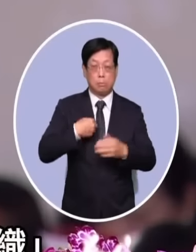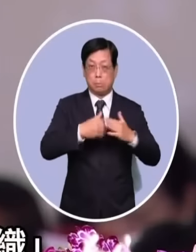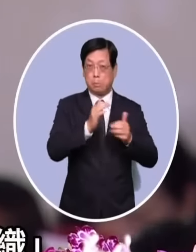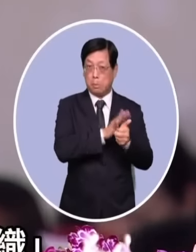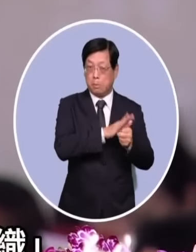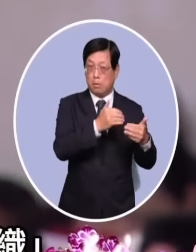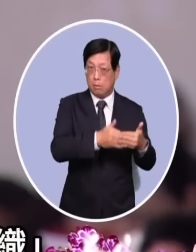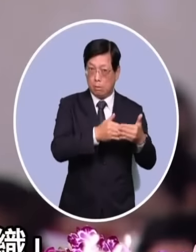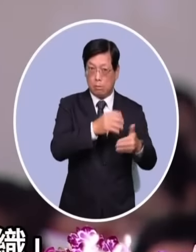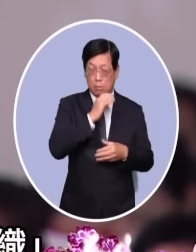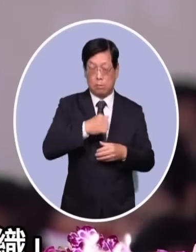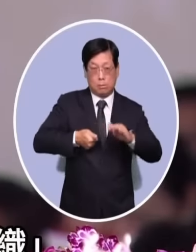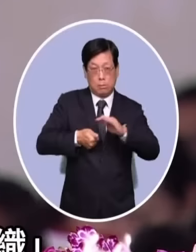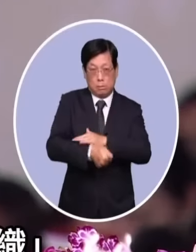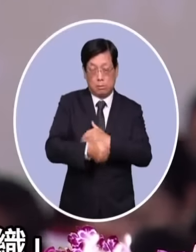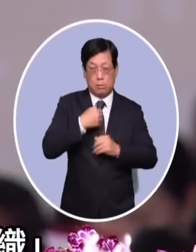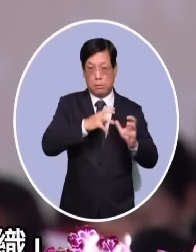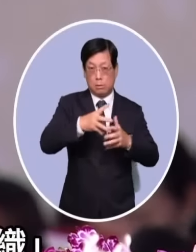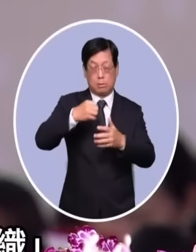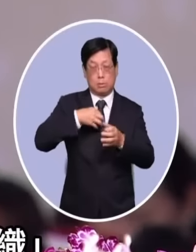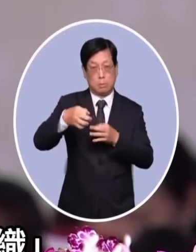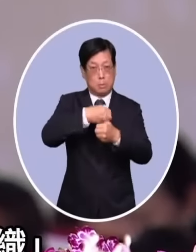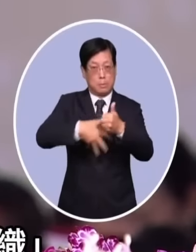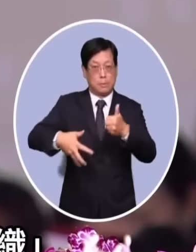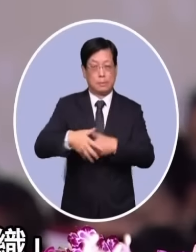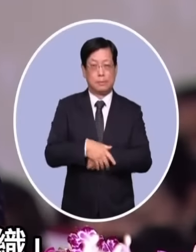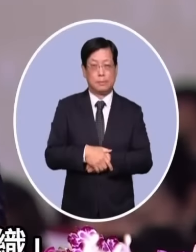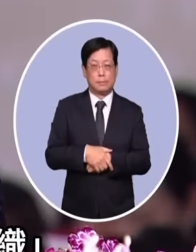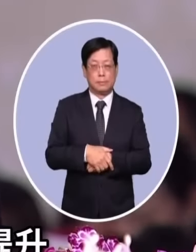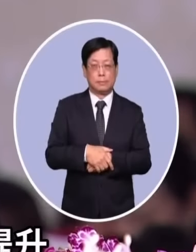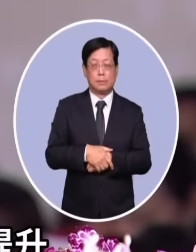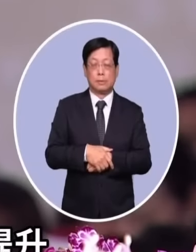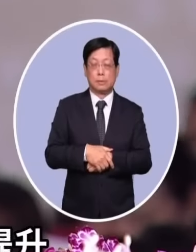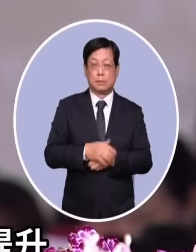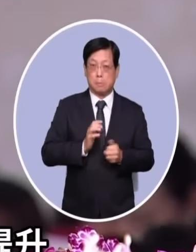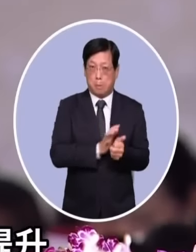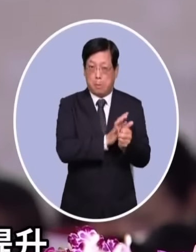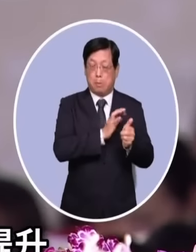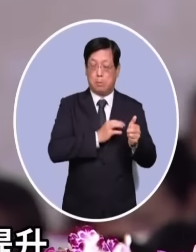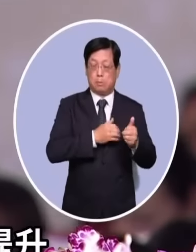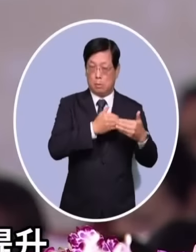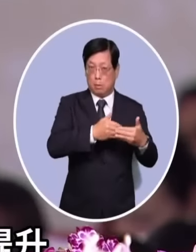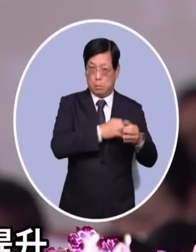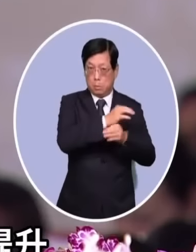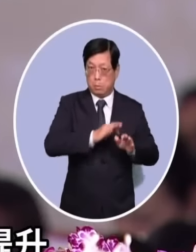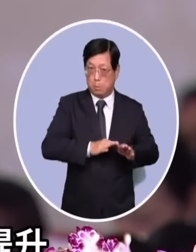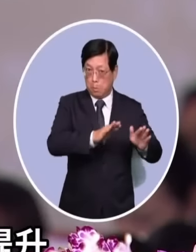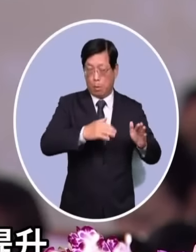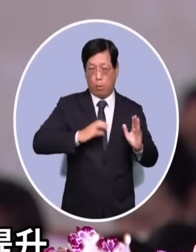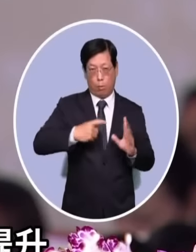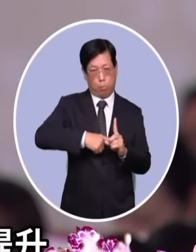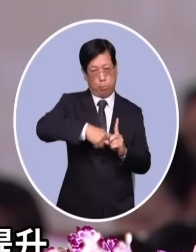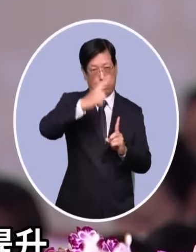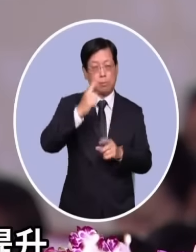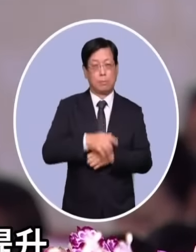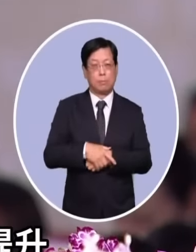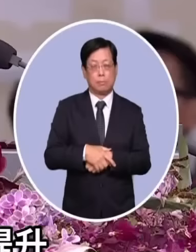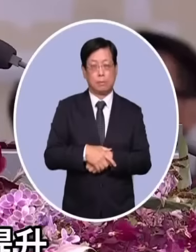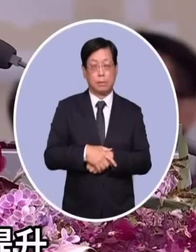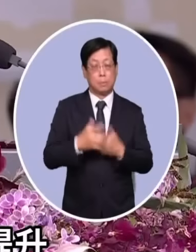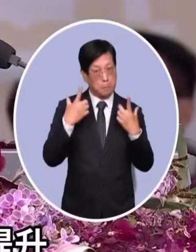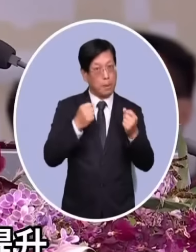中国加入世界贸易组织，促进了中国的经济发展、国力的提升，无